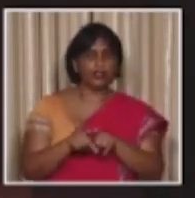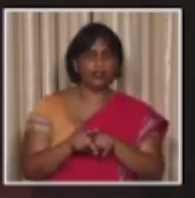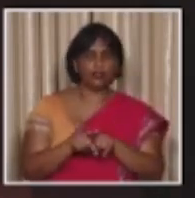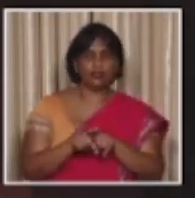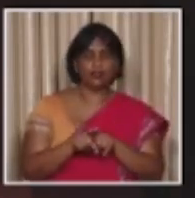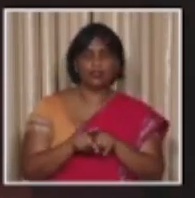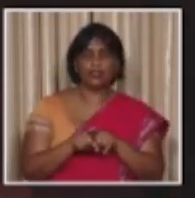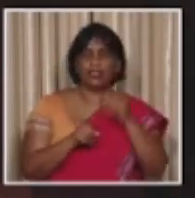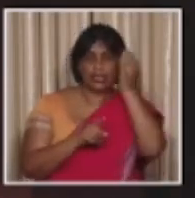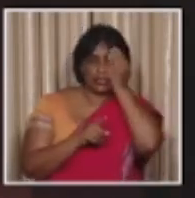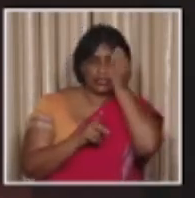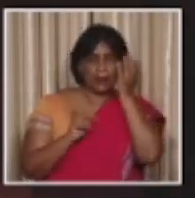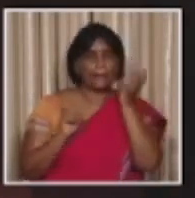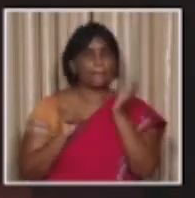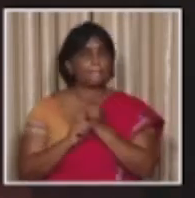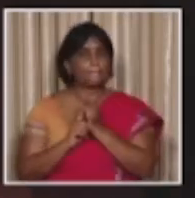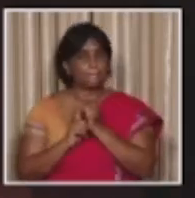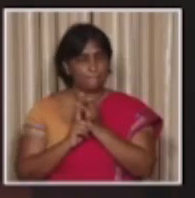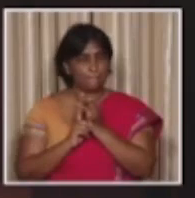පලස්තීනයේ සාමකාමීව